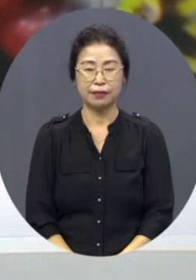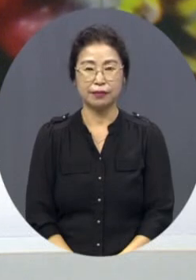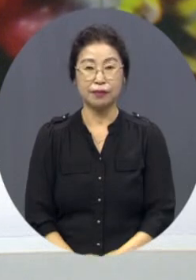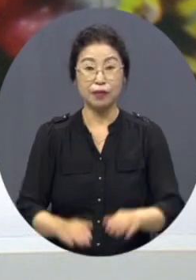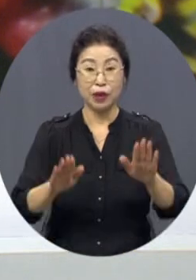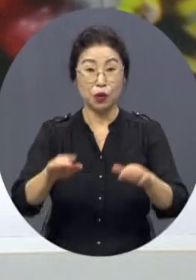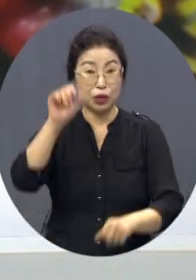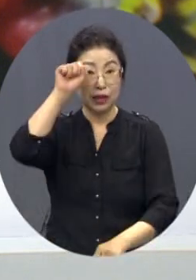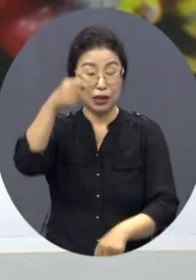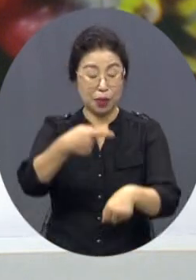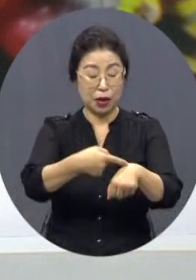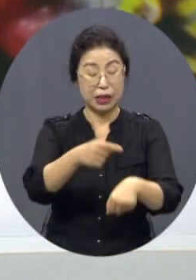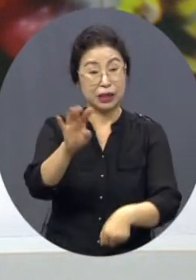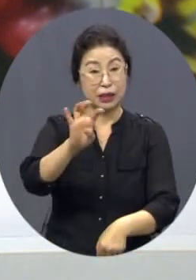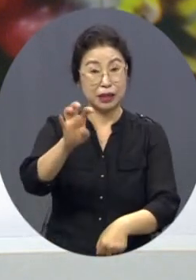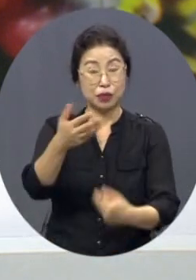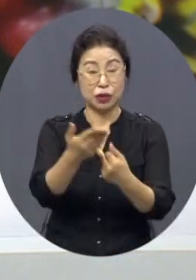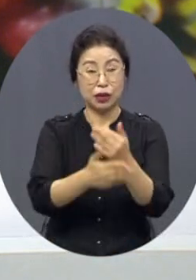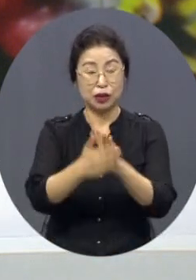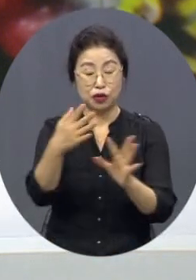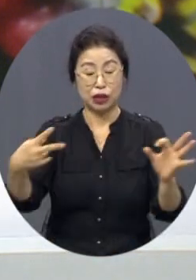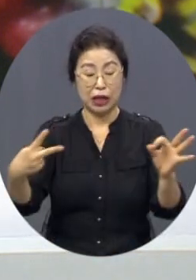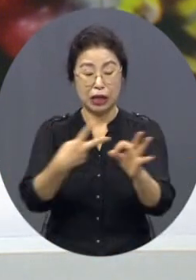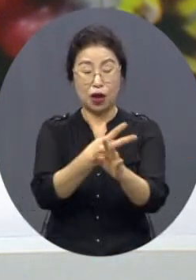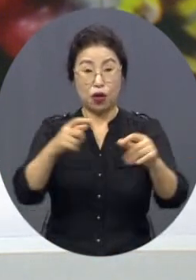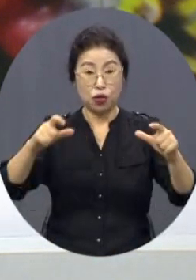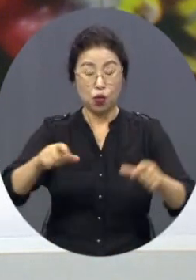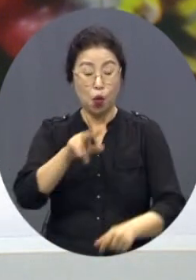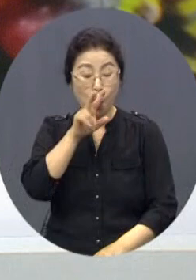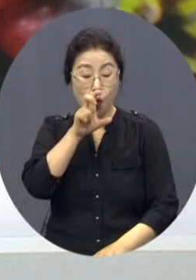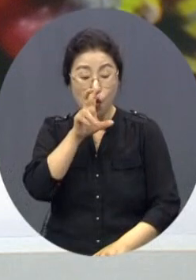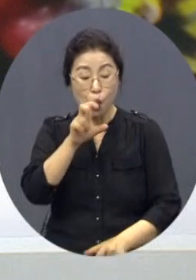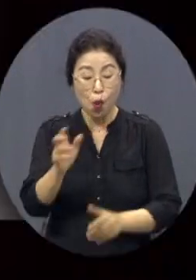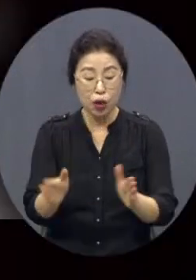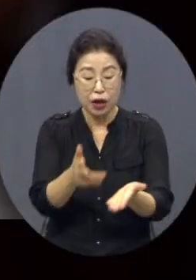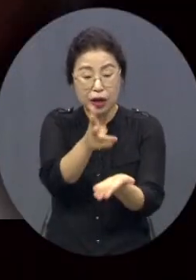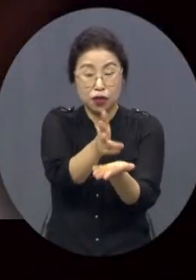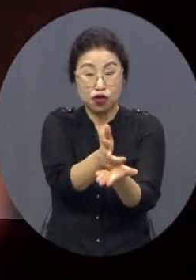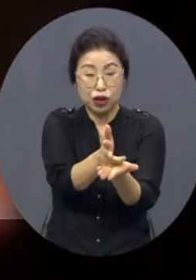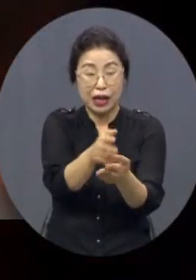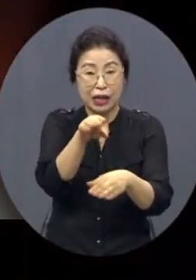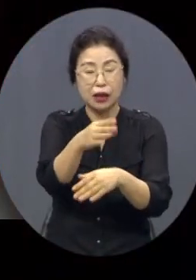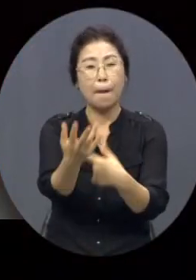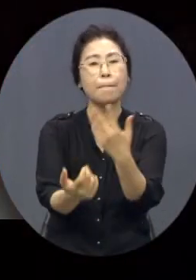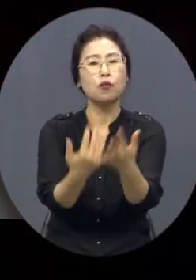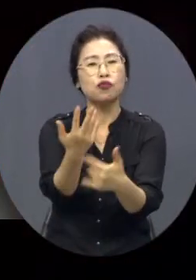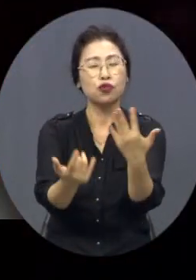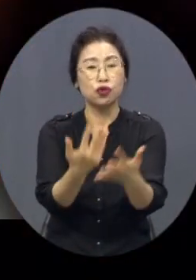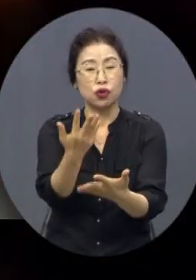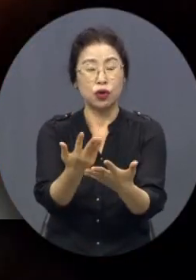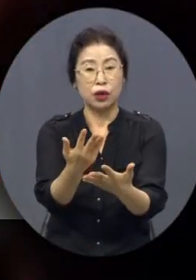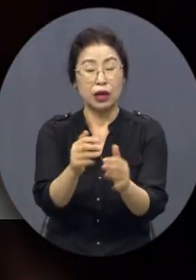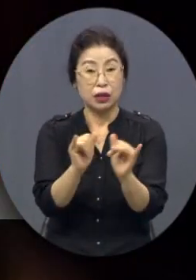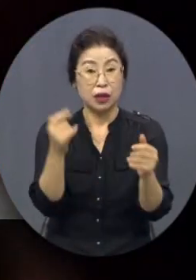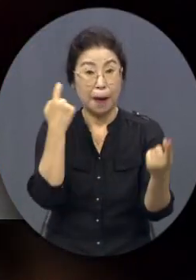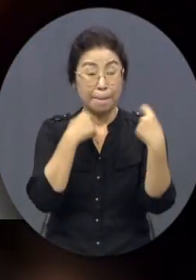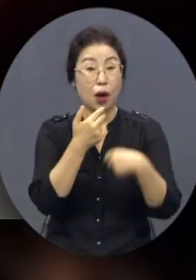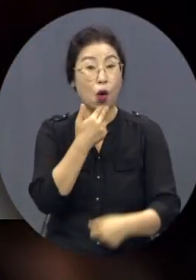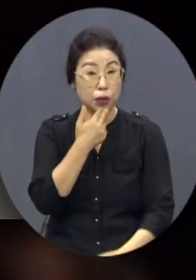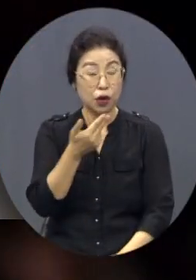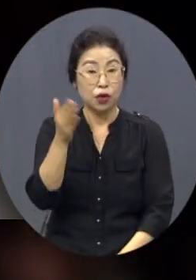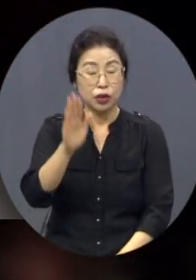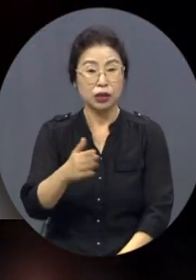오늘 새벽 1시 40분 쯤 제주시 연동의 한 골목길에 주차된 승용차에 불이났습니다 임명 피해는